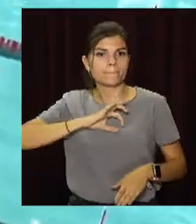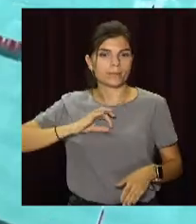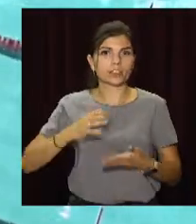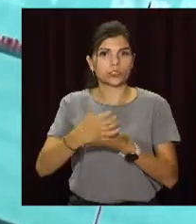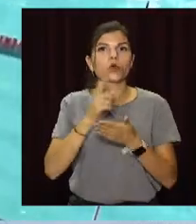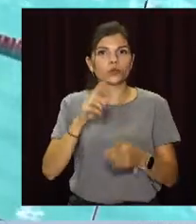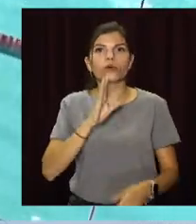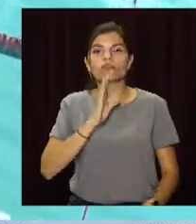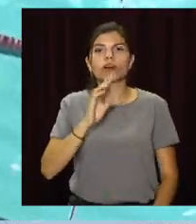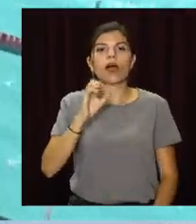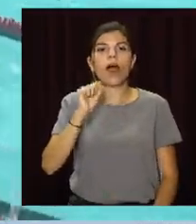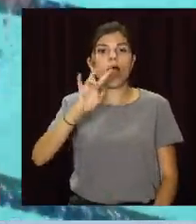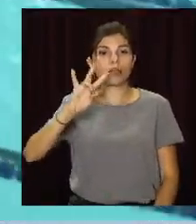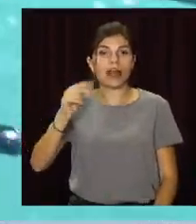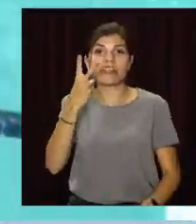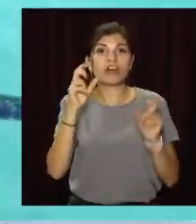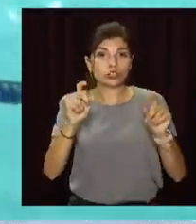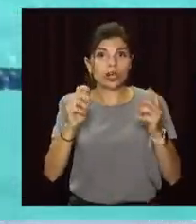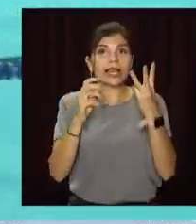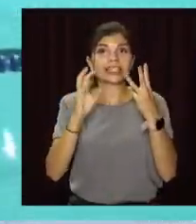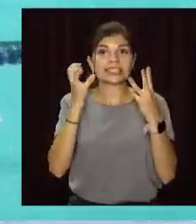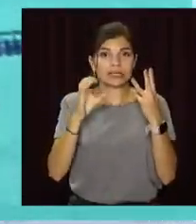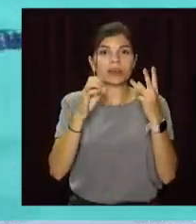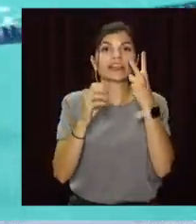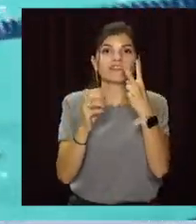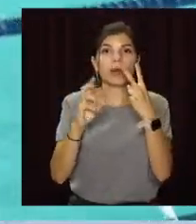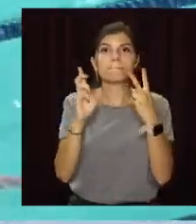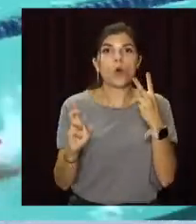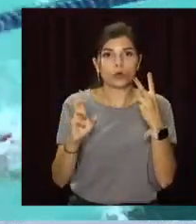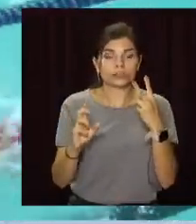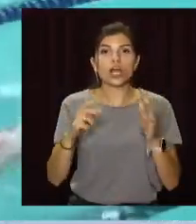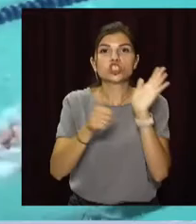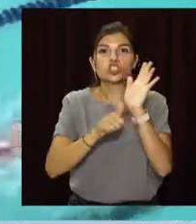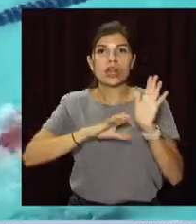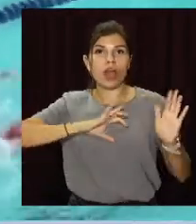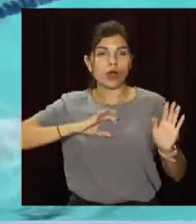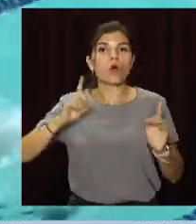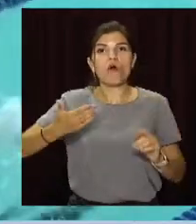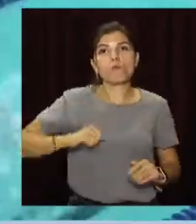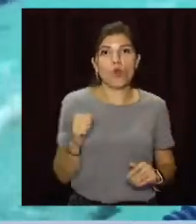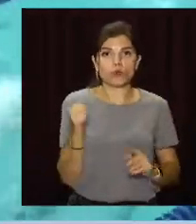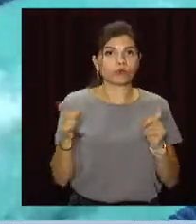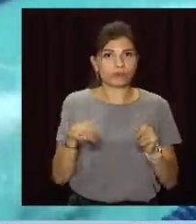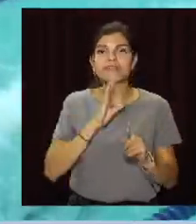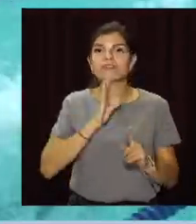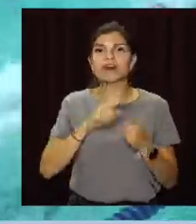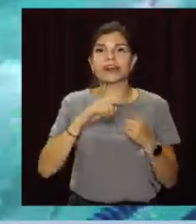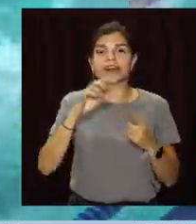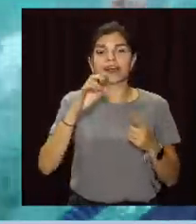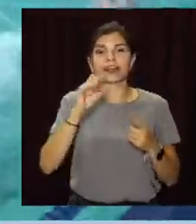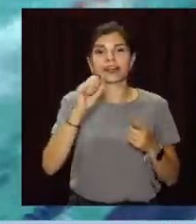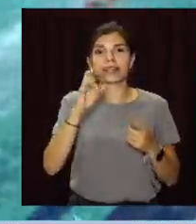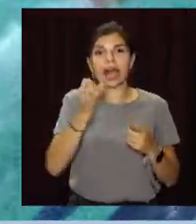зібрала і Анна Черемісіна. 2 золота, 3 срібла і 2 бронзи. 6 нагород і в її подруги по команді – Анастасії